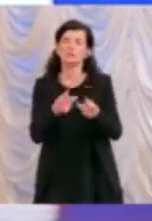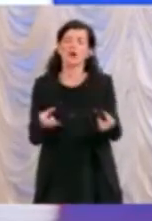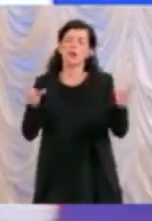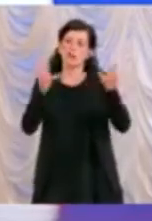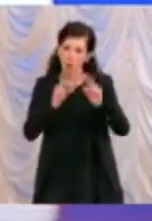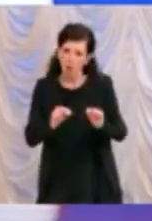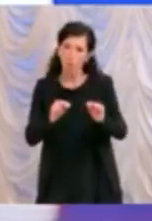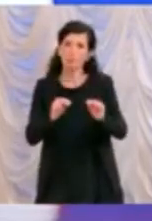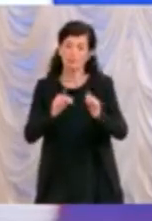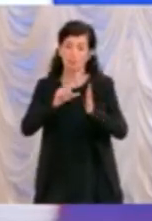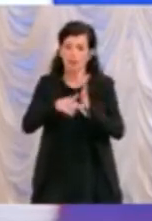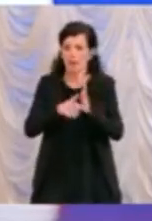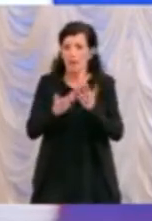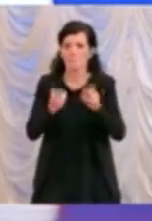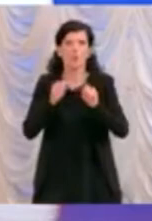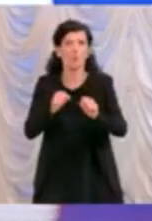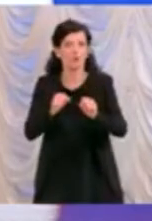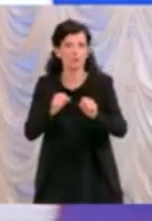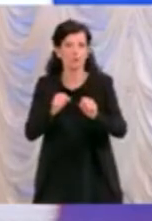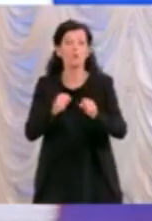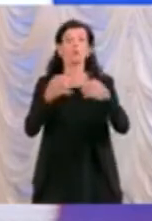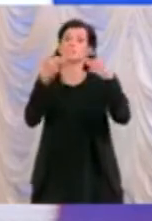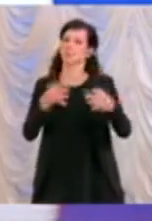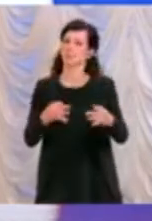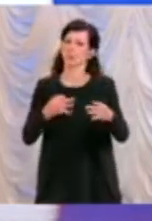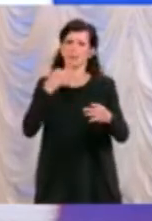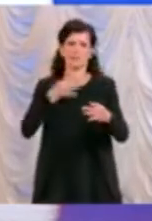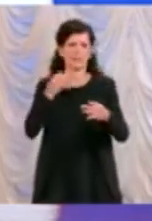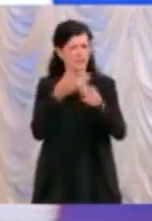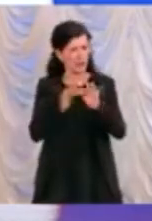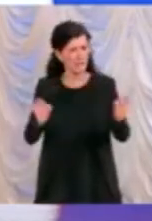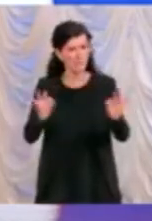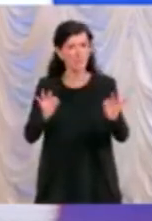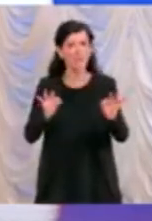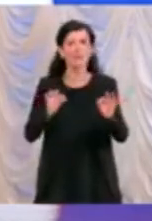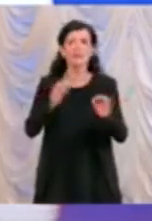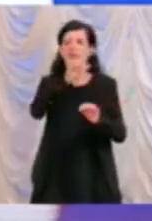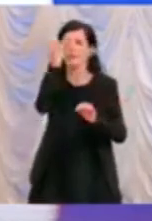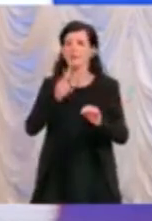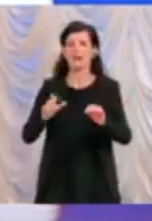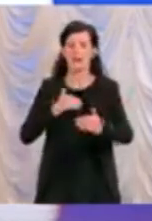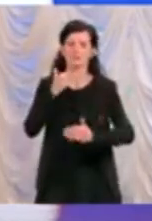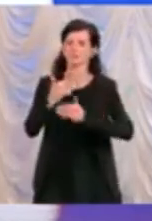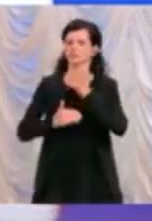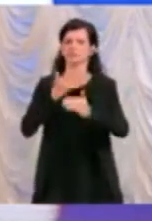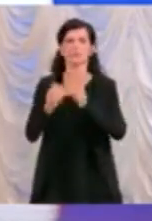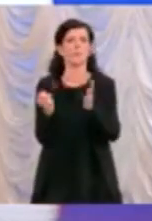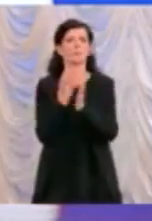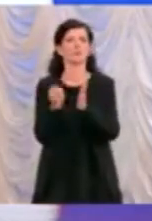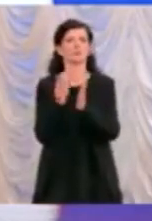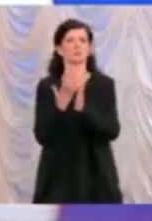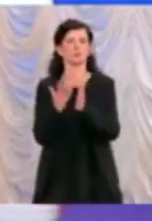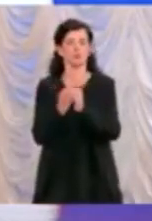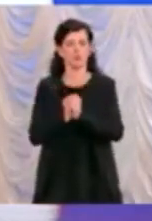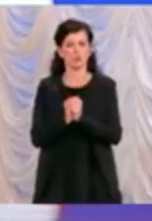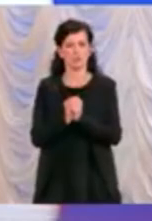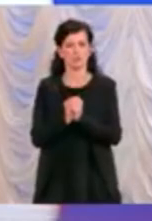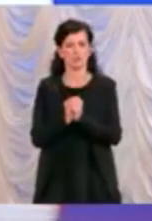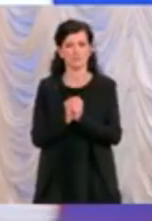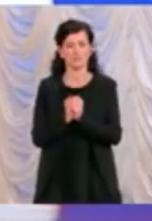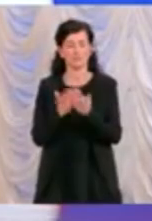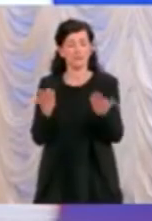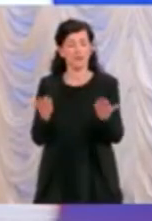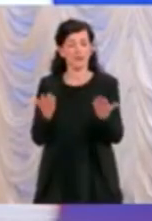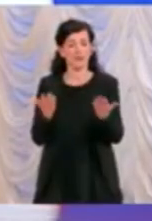condizioni di sicurezza il motore del nostro paese a pieno regime non siamo però ancora